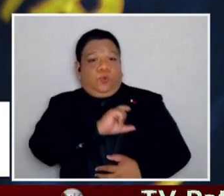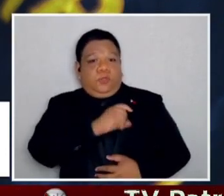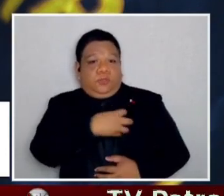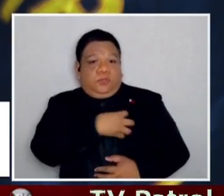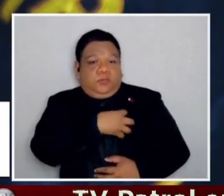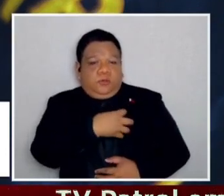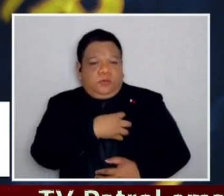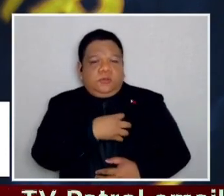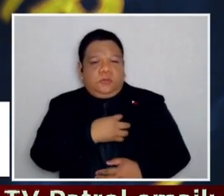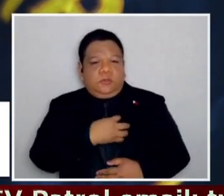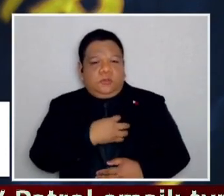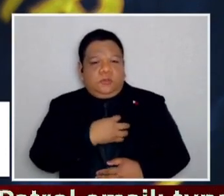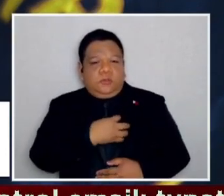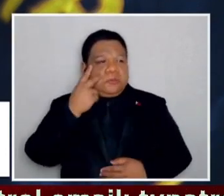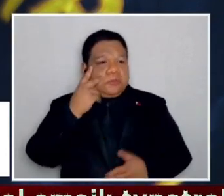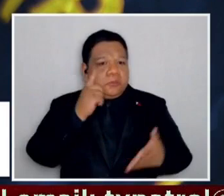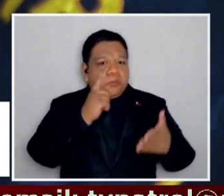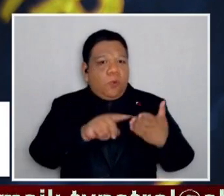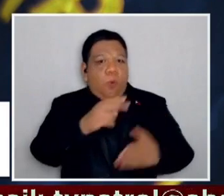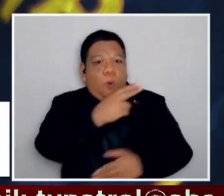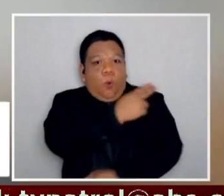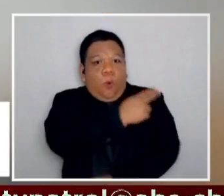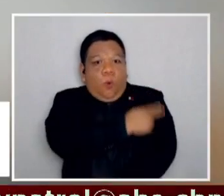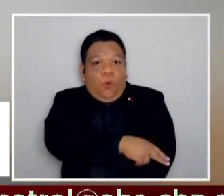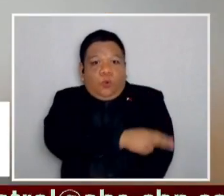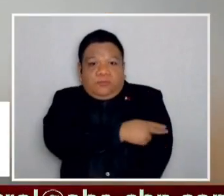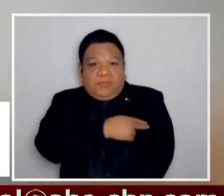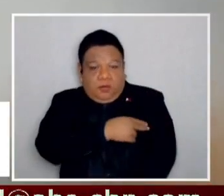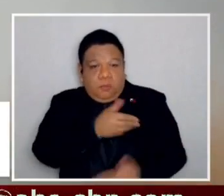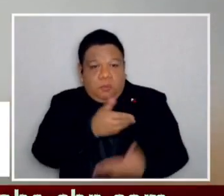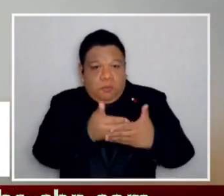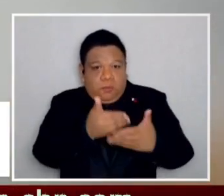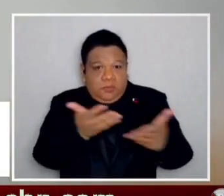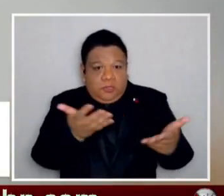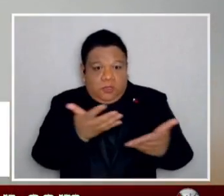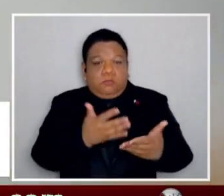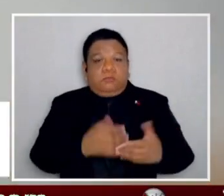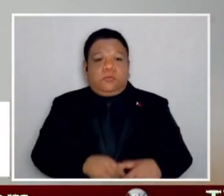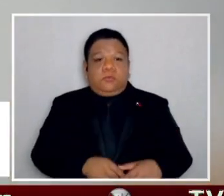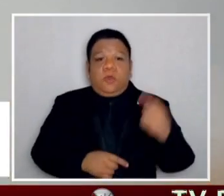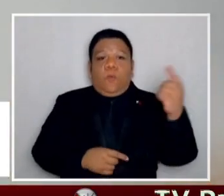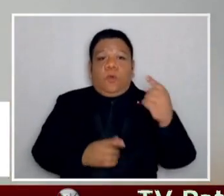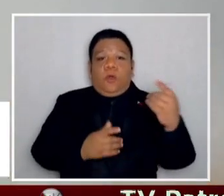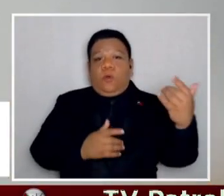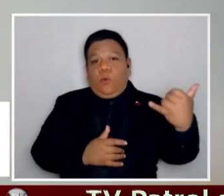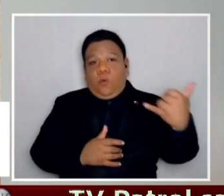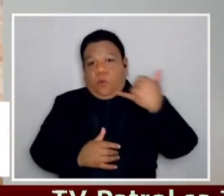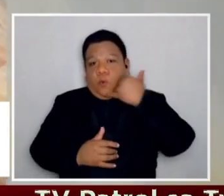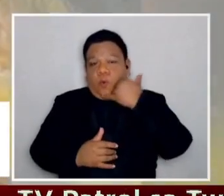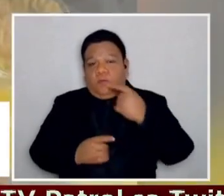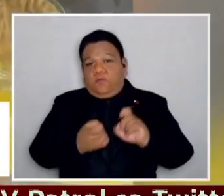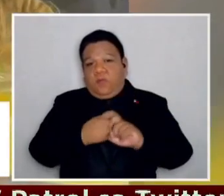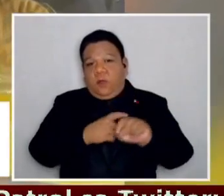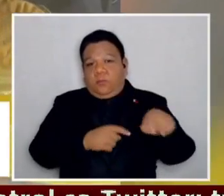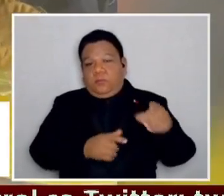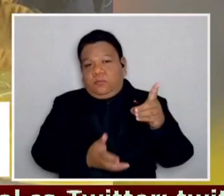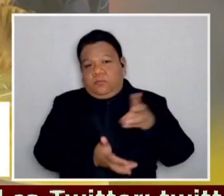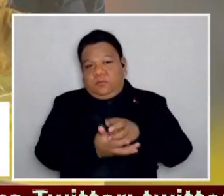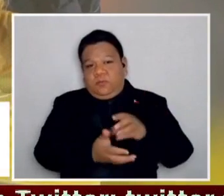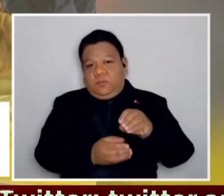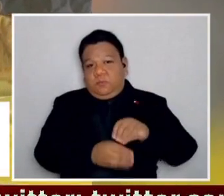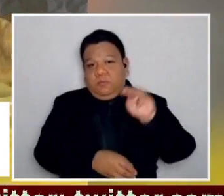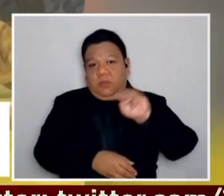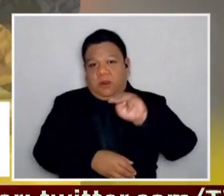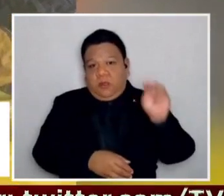mga ospital. Pupuntahan po natin yung mga nearby hospitals. And may tumawag sa atin from station na 1 sa Manila na kinoconfirm nga